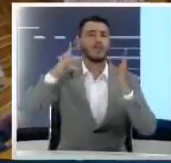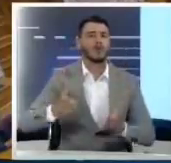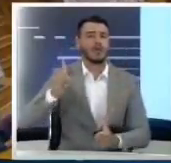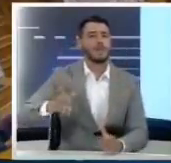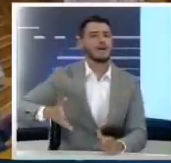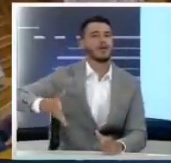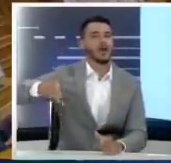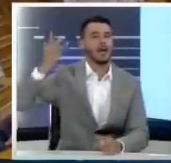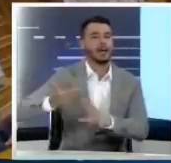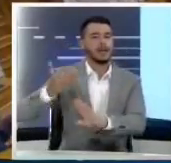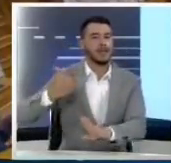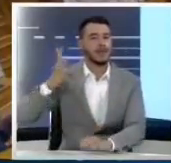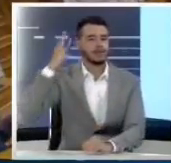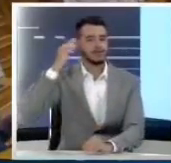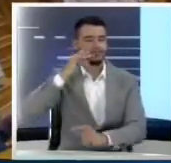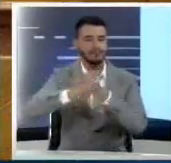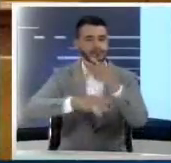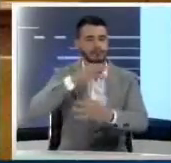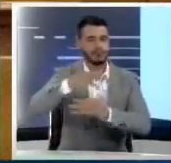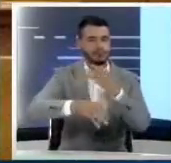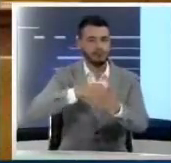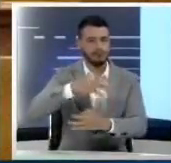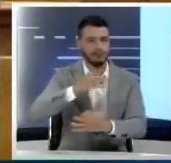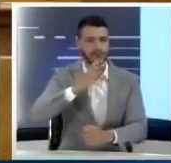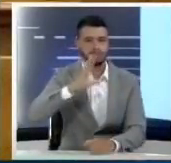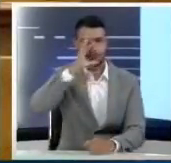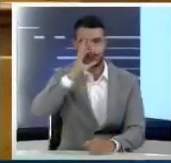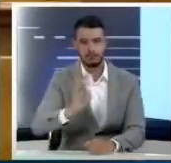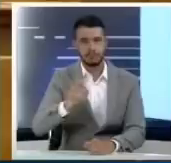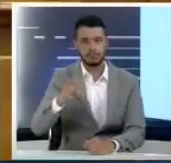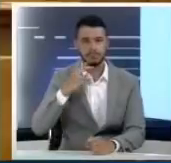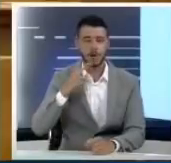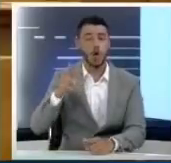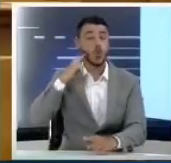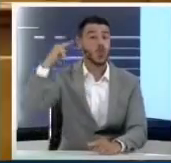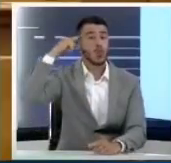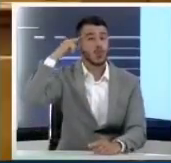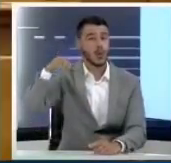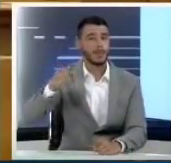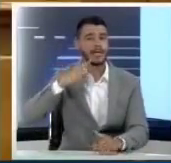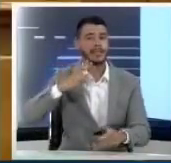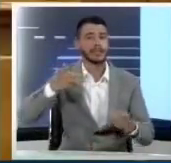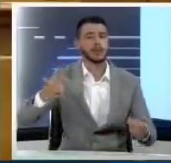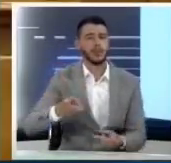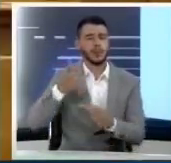μια ομιλία που είμαι σίγουρος ότι θεωρεί συνενετική, ήπια και μη